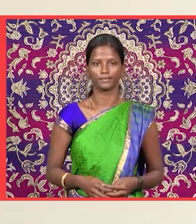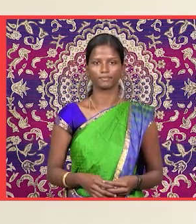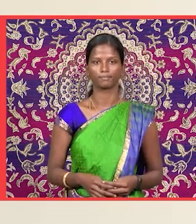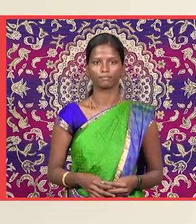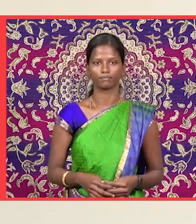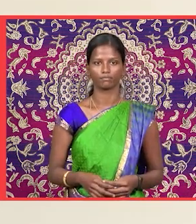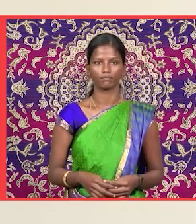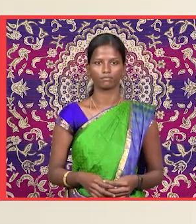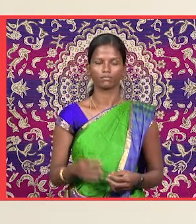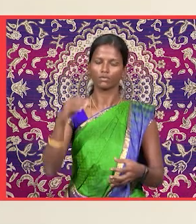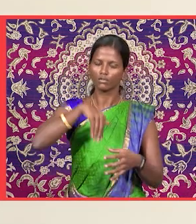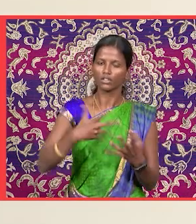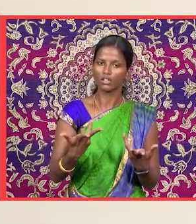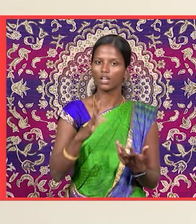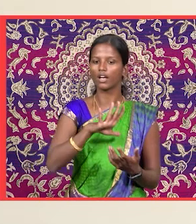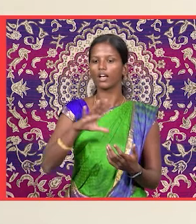கொள்ளளவு